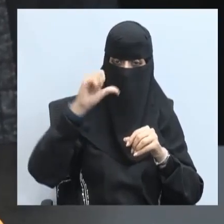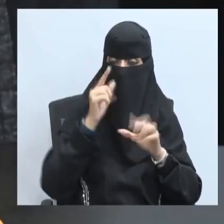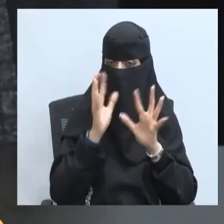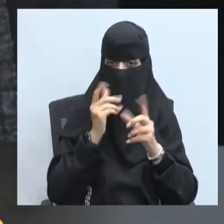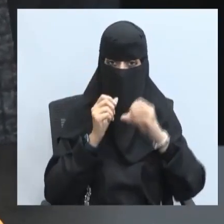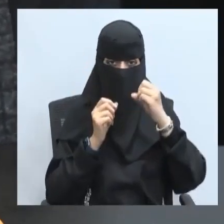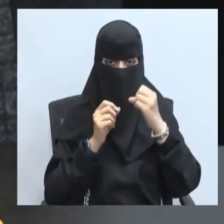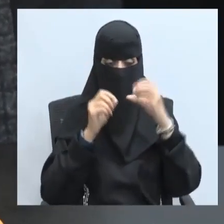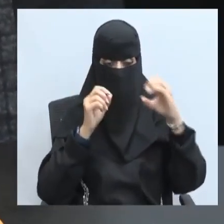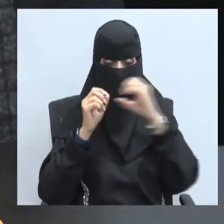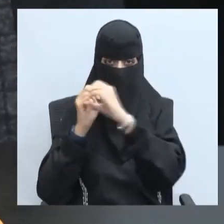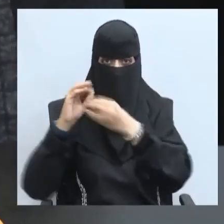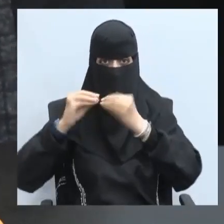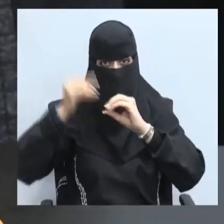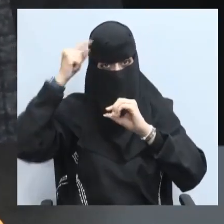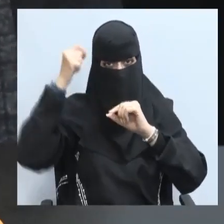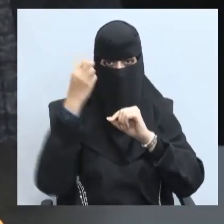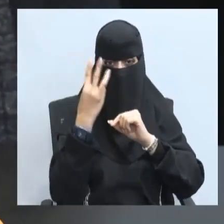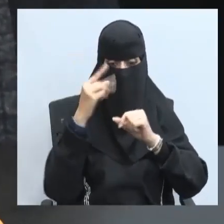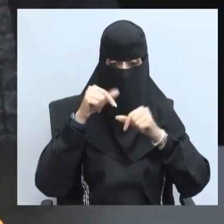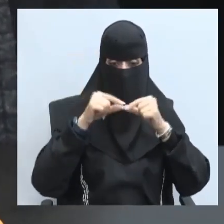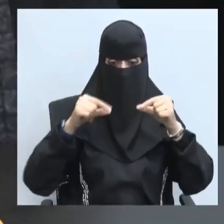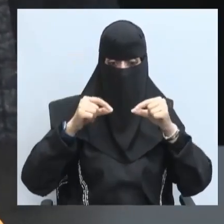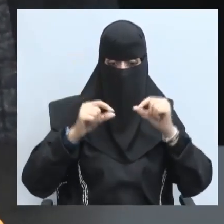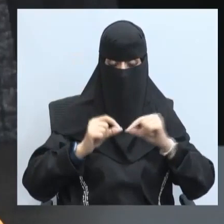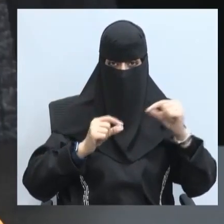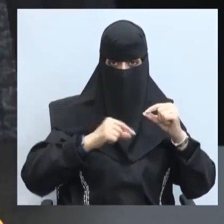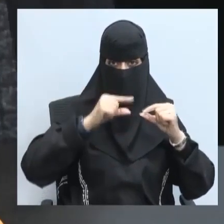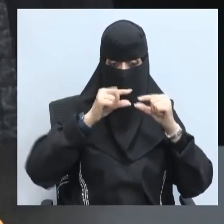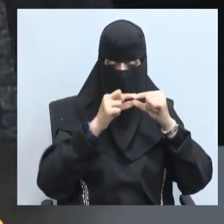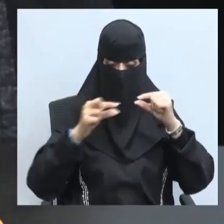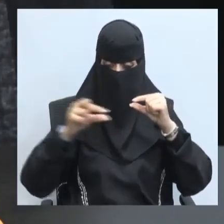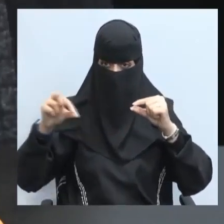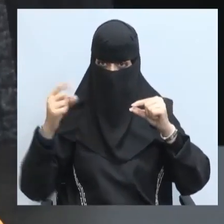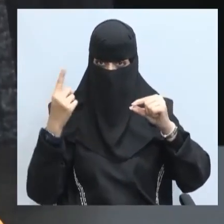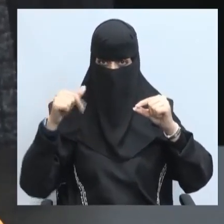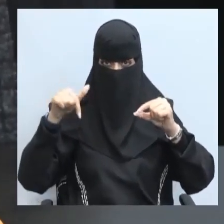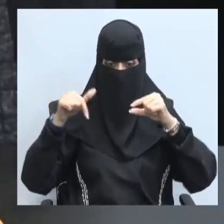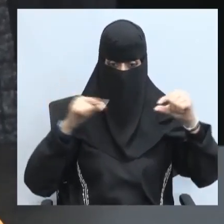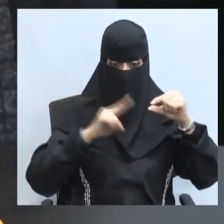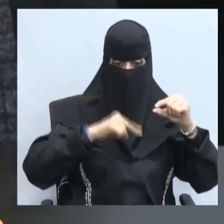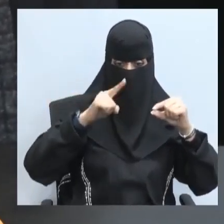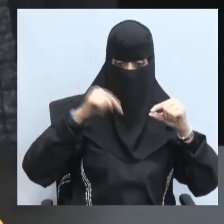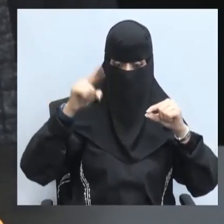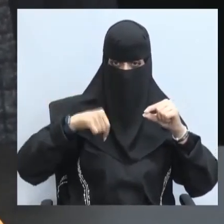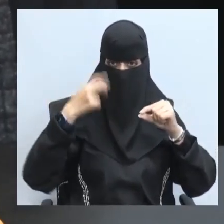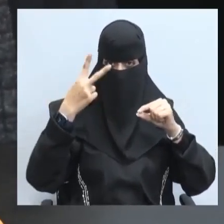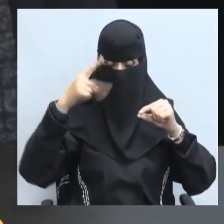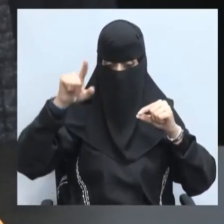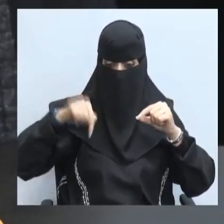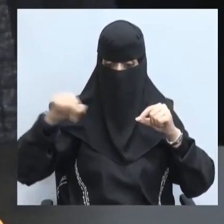الروابط فيما بينها احاديه والكربون الاولى عليها ثلاث ذرات هيدروجين الكربون الثاني عليها ذرتين